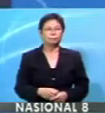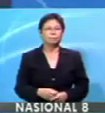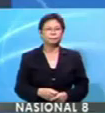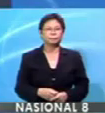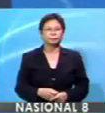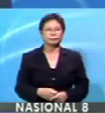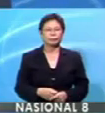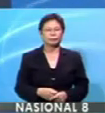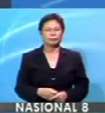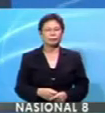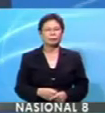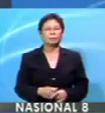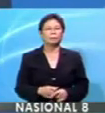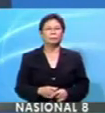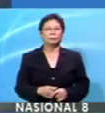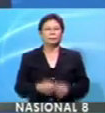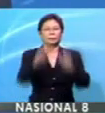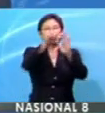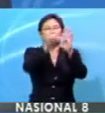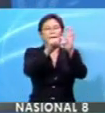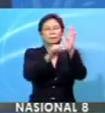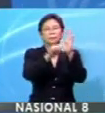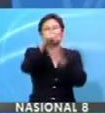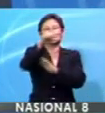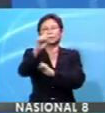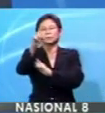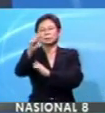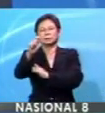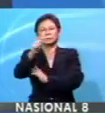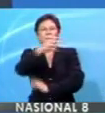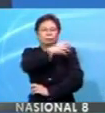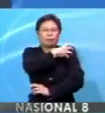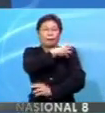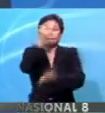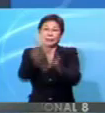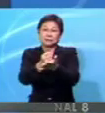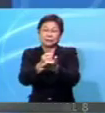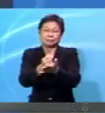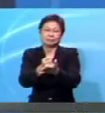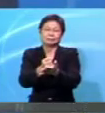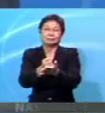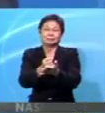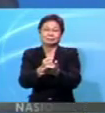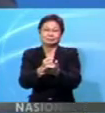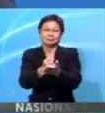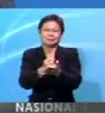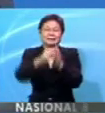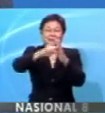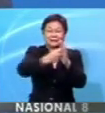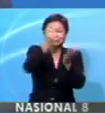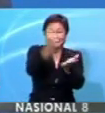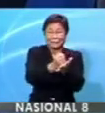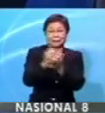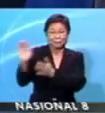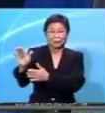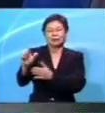bulan akta GST yang dikuatkuasakan oleh pihak kastam pada umumnya